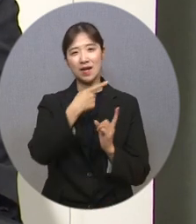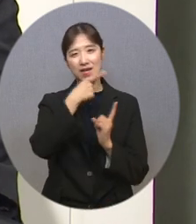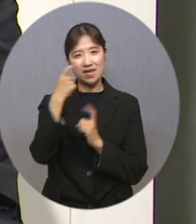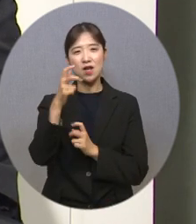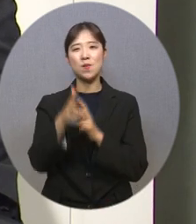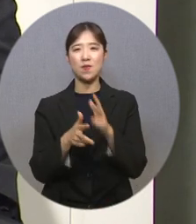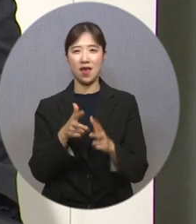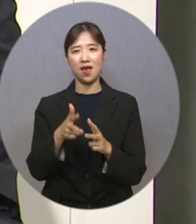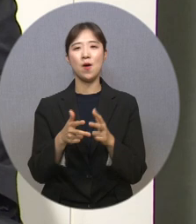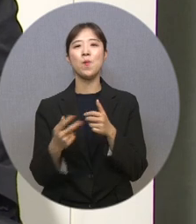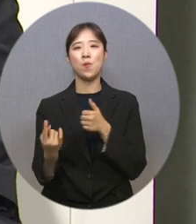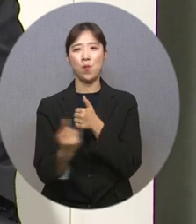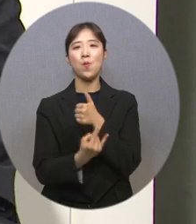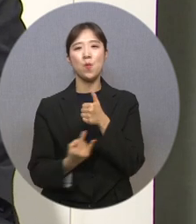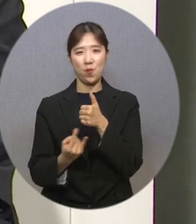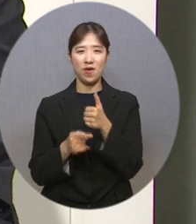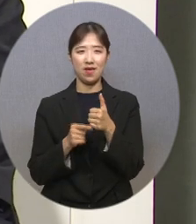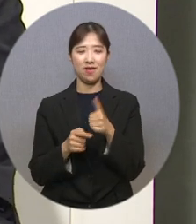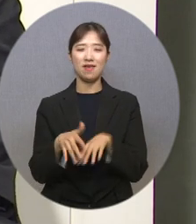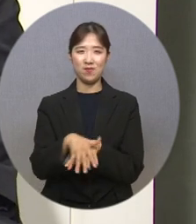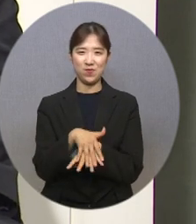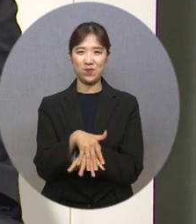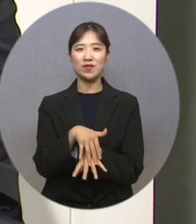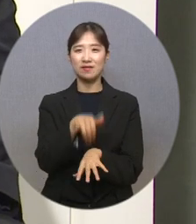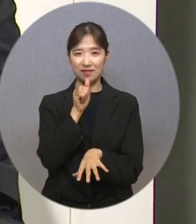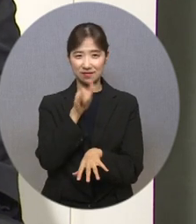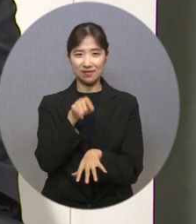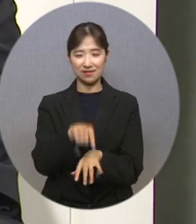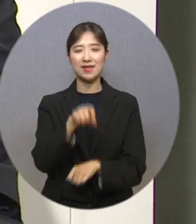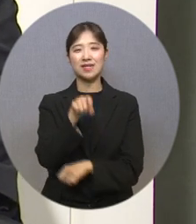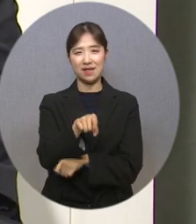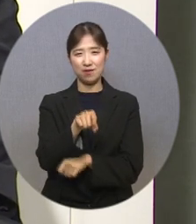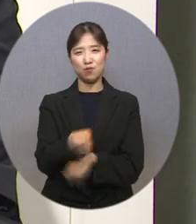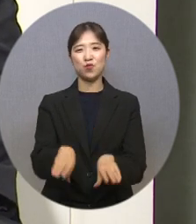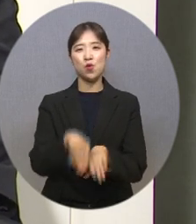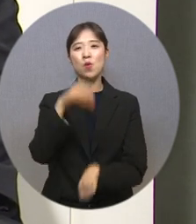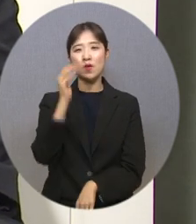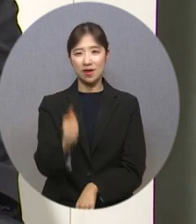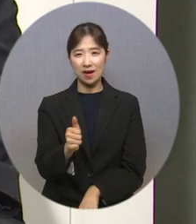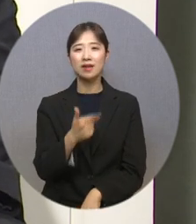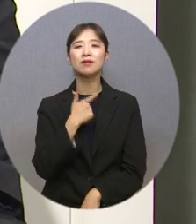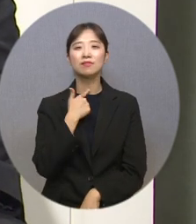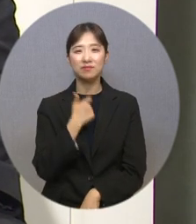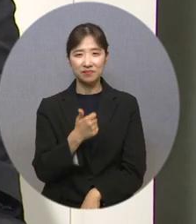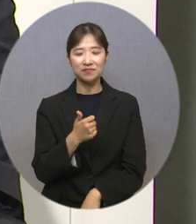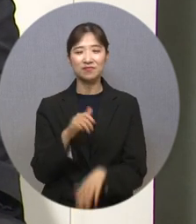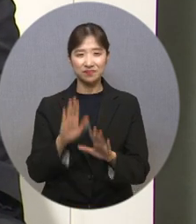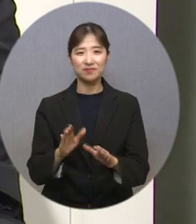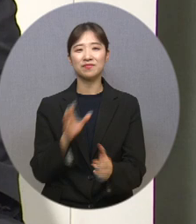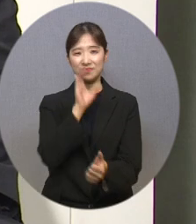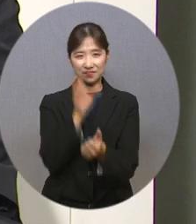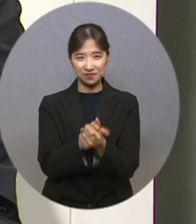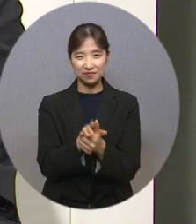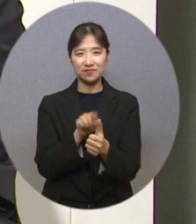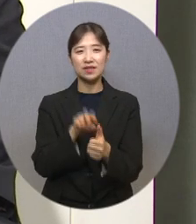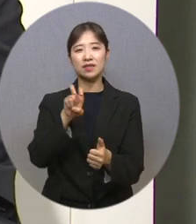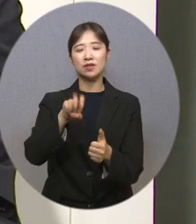기념사업이라는 조직이 있습니다. 이 조직의 사무총장을 맡고 있는